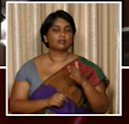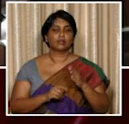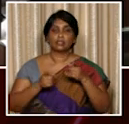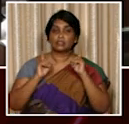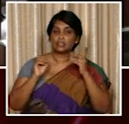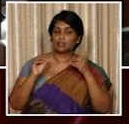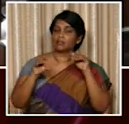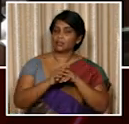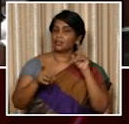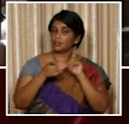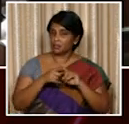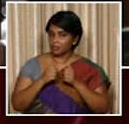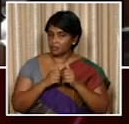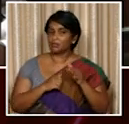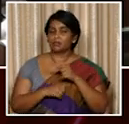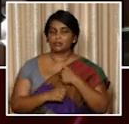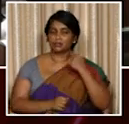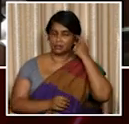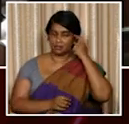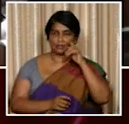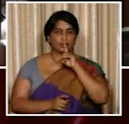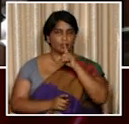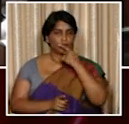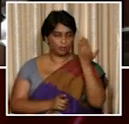நாடுகளின் பாராளுமன்ற சங்கத்தின் வருடாந்த அமர்வுகள்